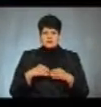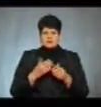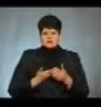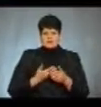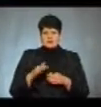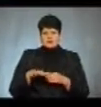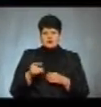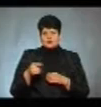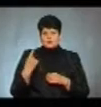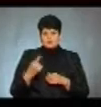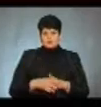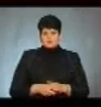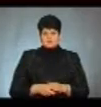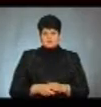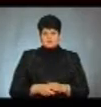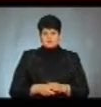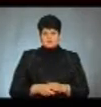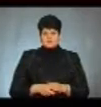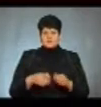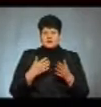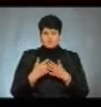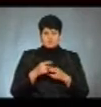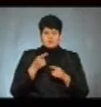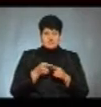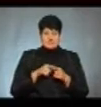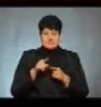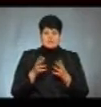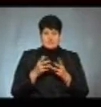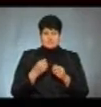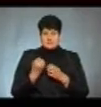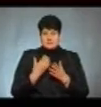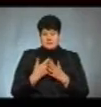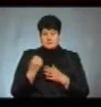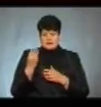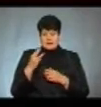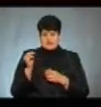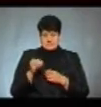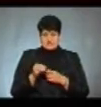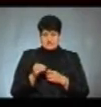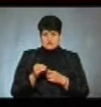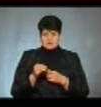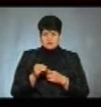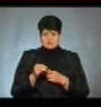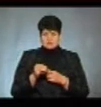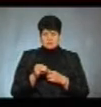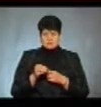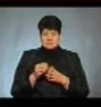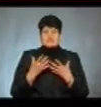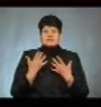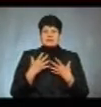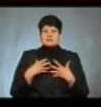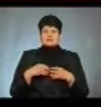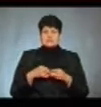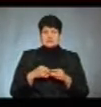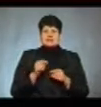території Тернопільської області. Тобто така кількість, близько 13 тисяч. Скільки сімей з